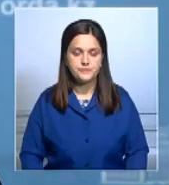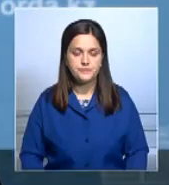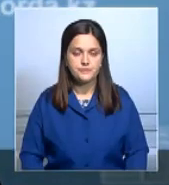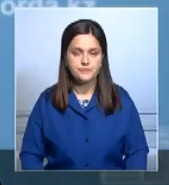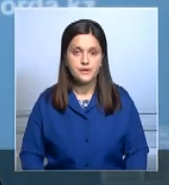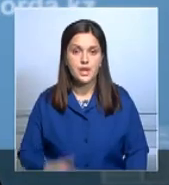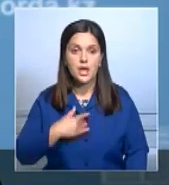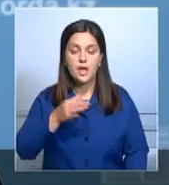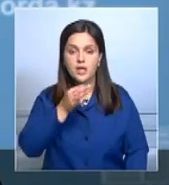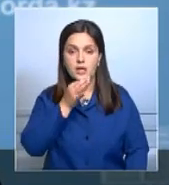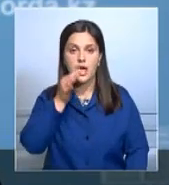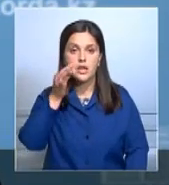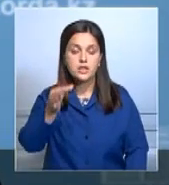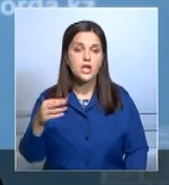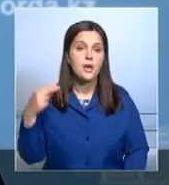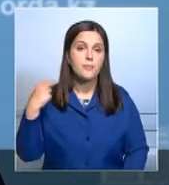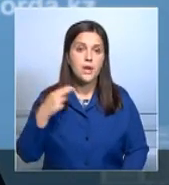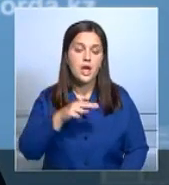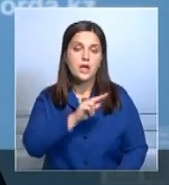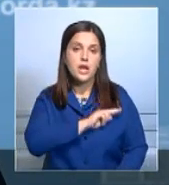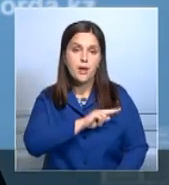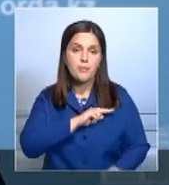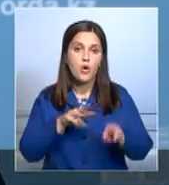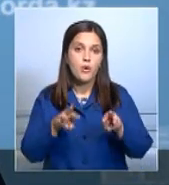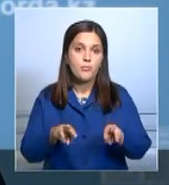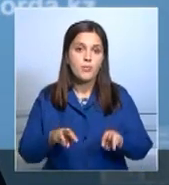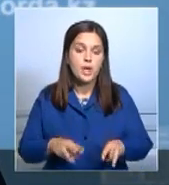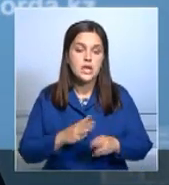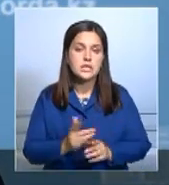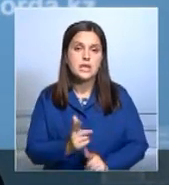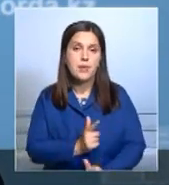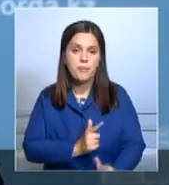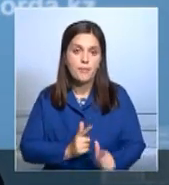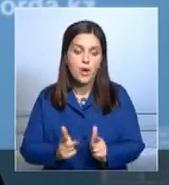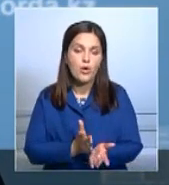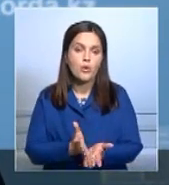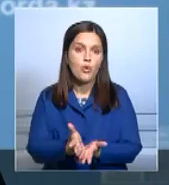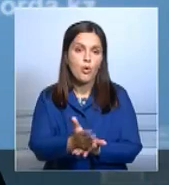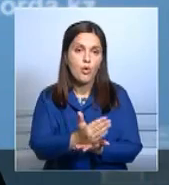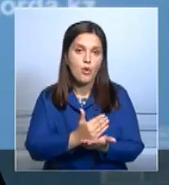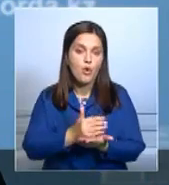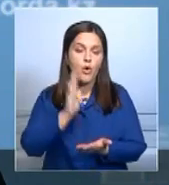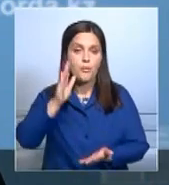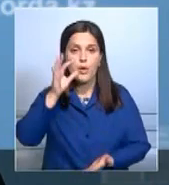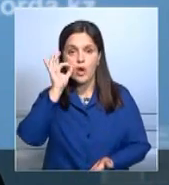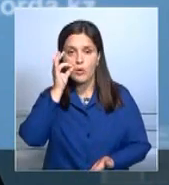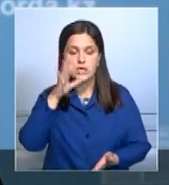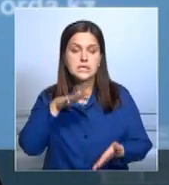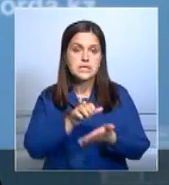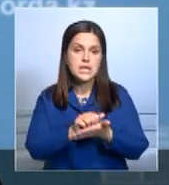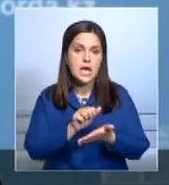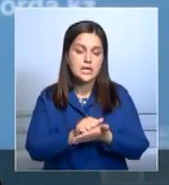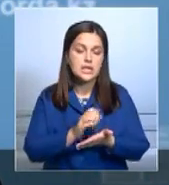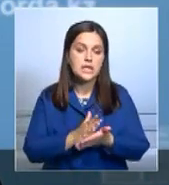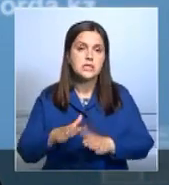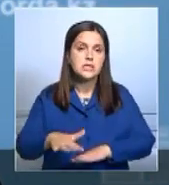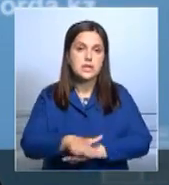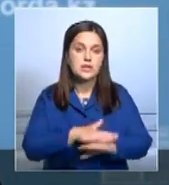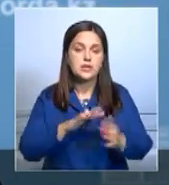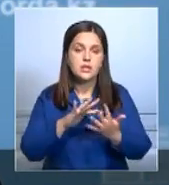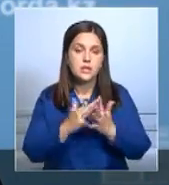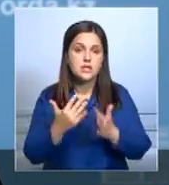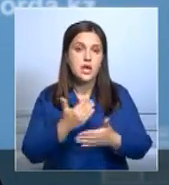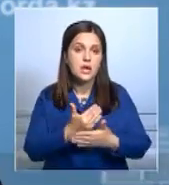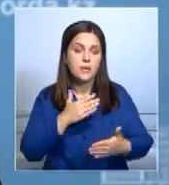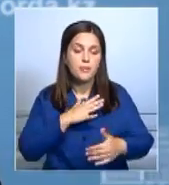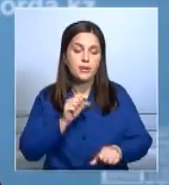Я доложил главе государства о работе министерства, в частности, о подготовке к уборочной кампании и занятости на селе. Ранее президент дал